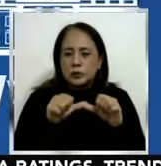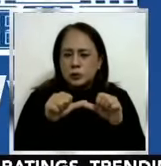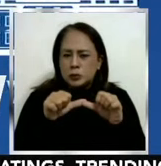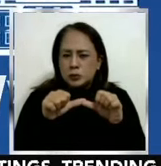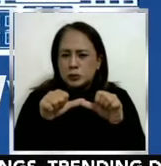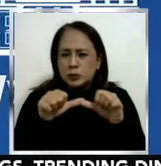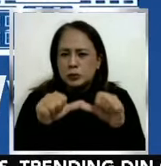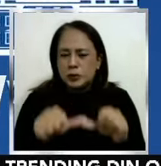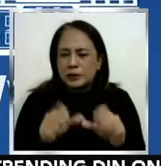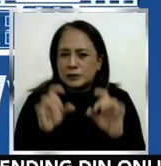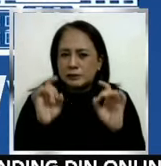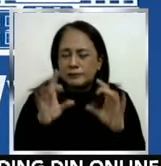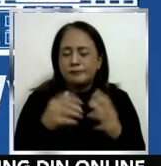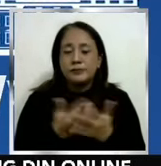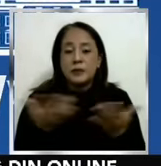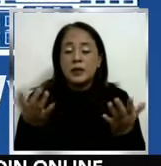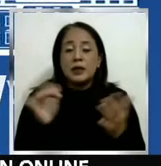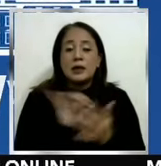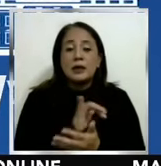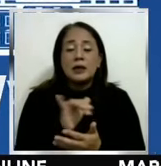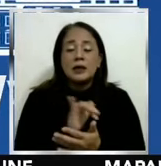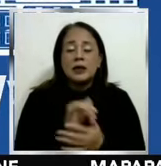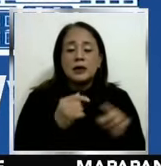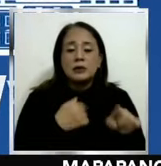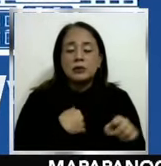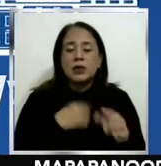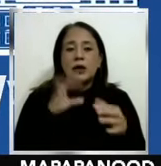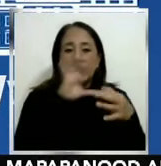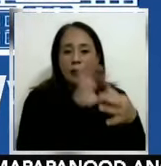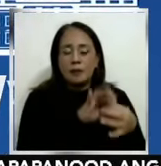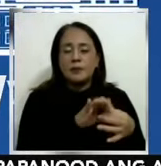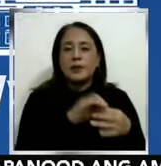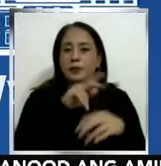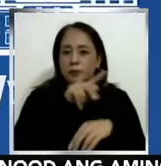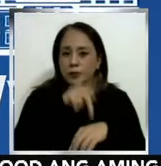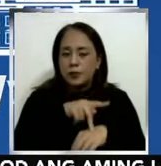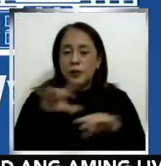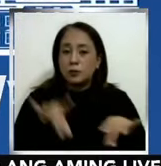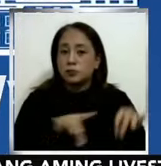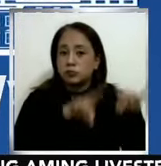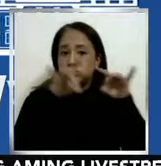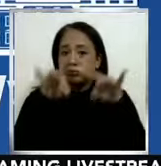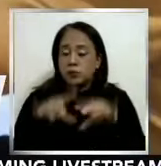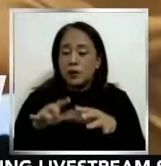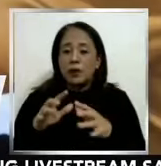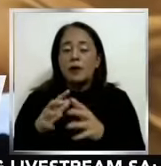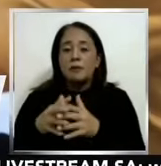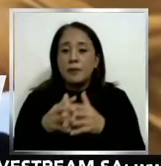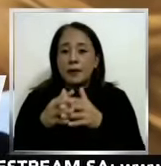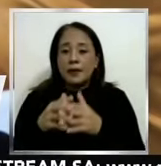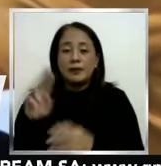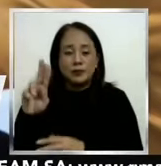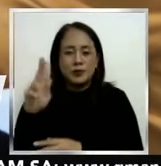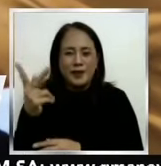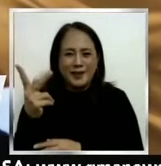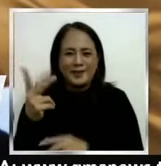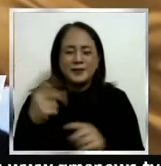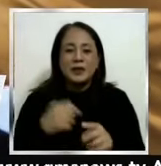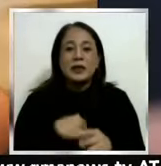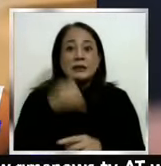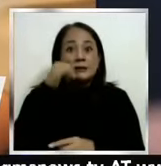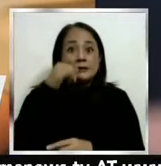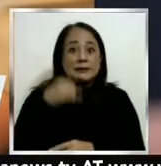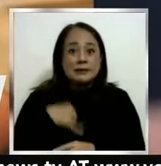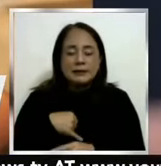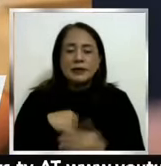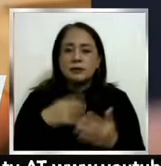ways. Kapwa kaalyado ng Pilipinas ang Australia, Amerika at UK. Kahapon nga, ipinaalam pa